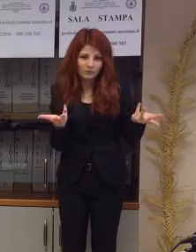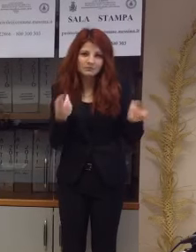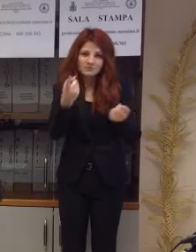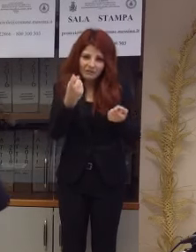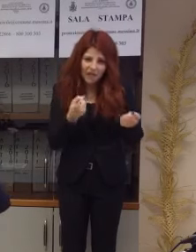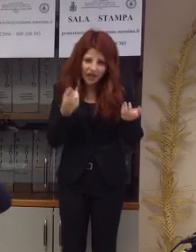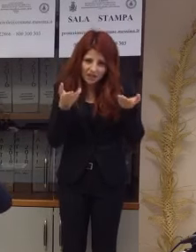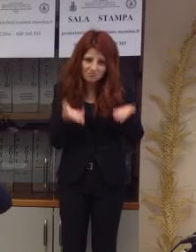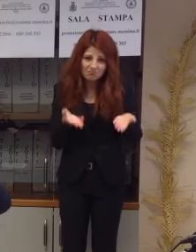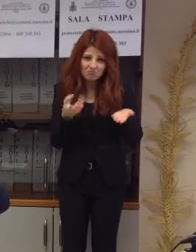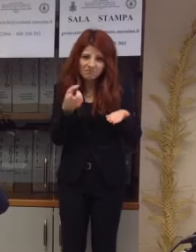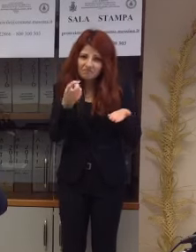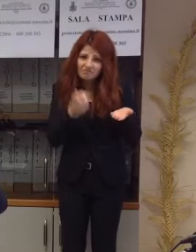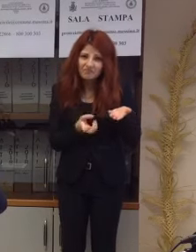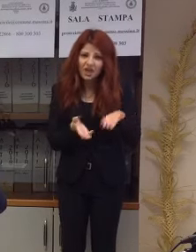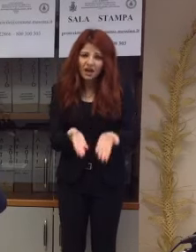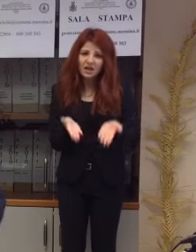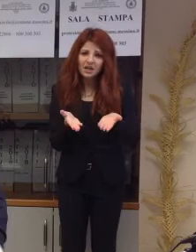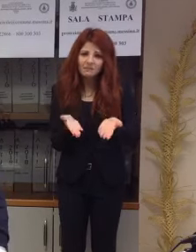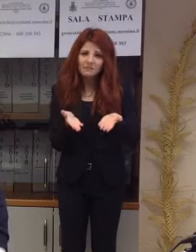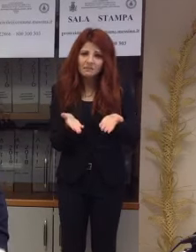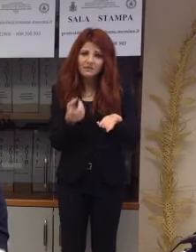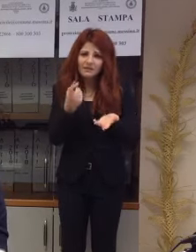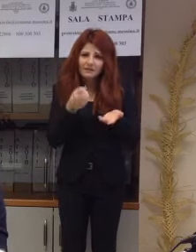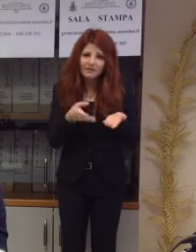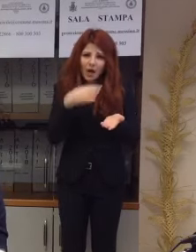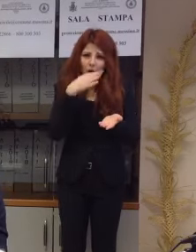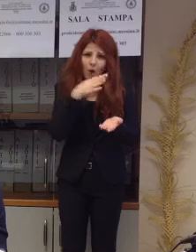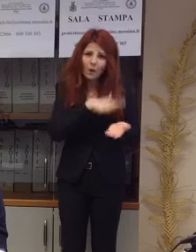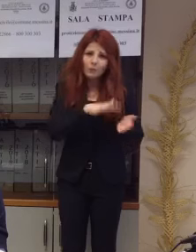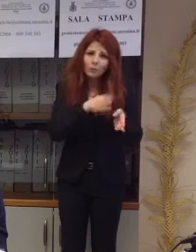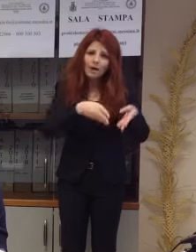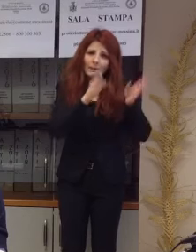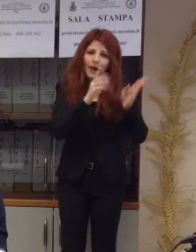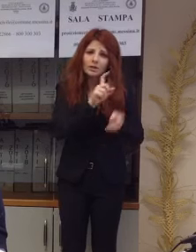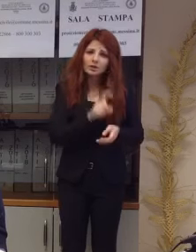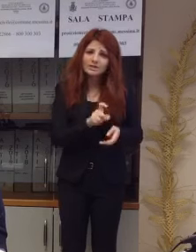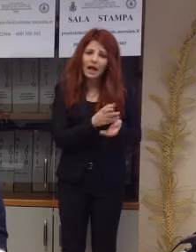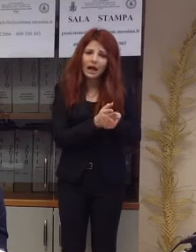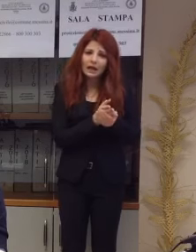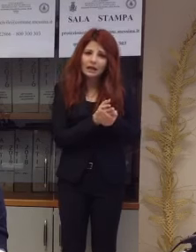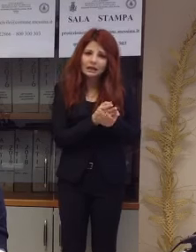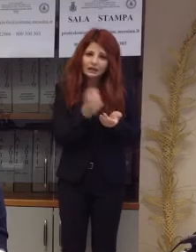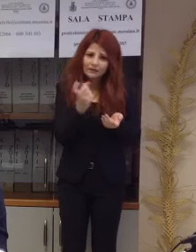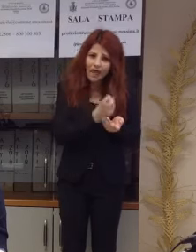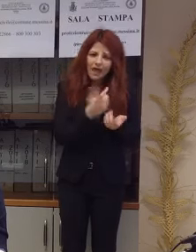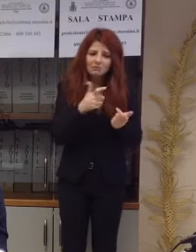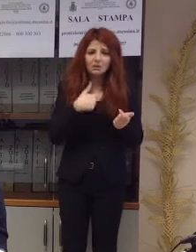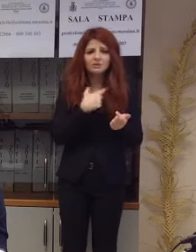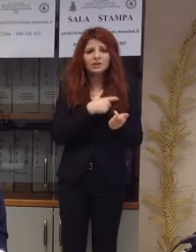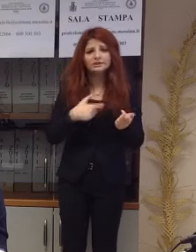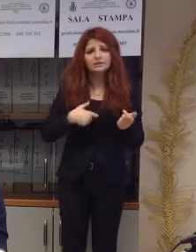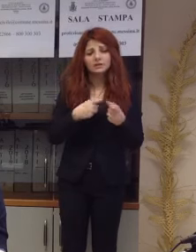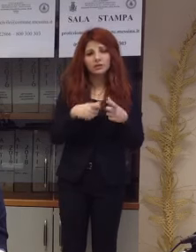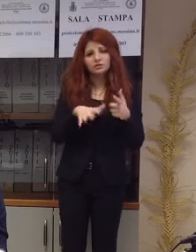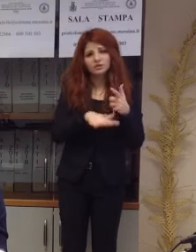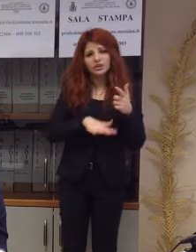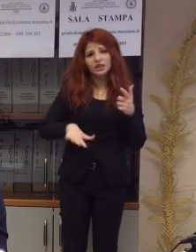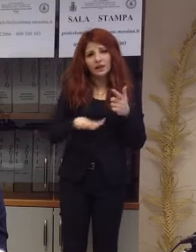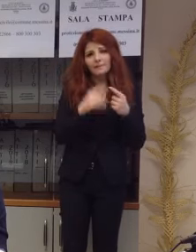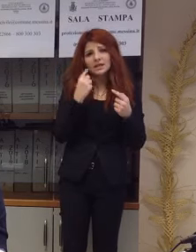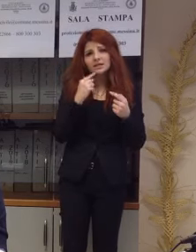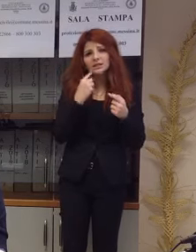venga a casa mia. Ok? A Palazzo Zanca, perché io sono il sindaco della città e io